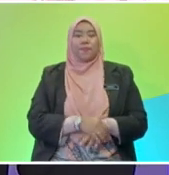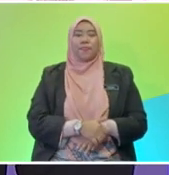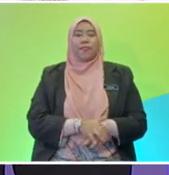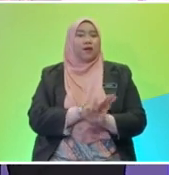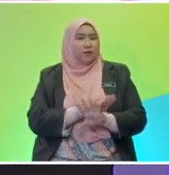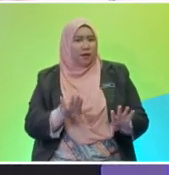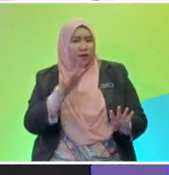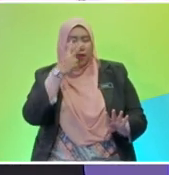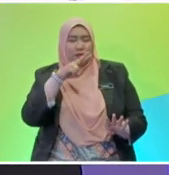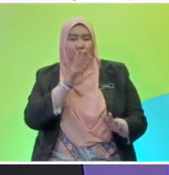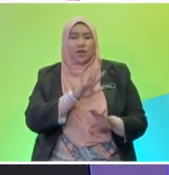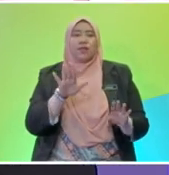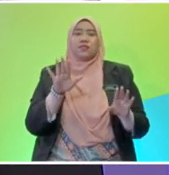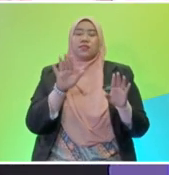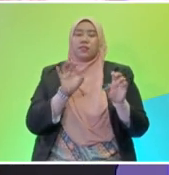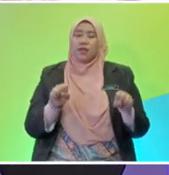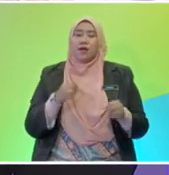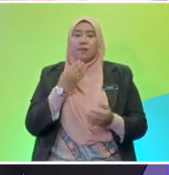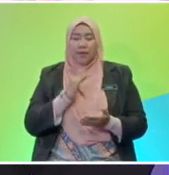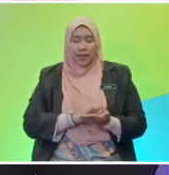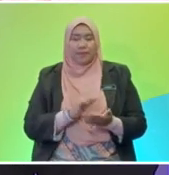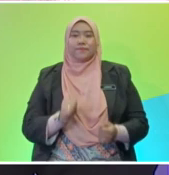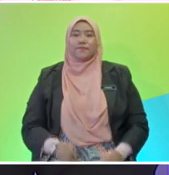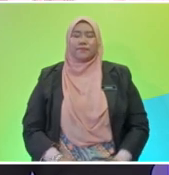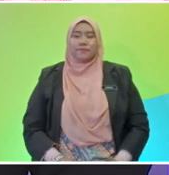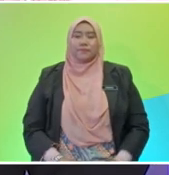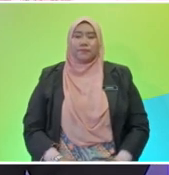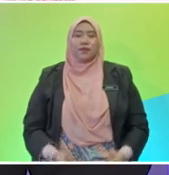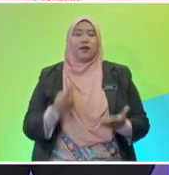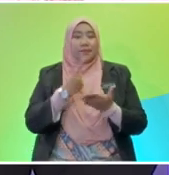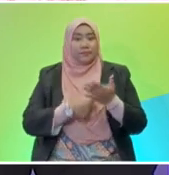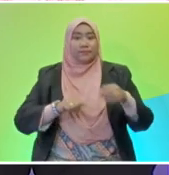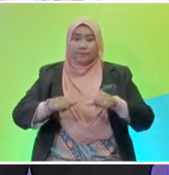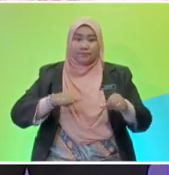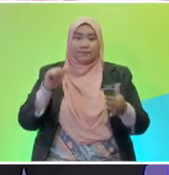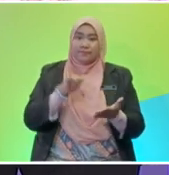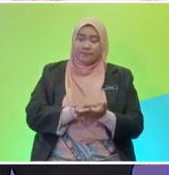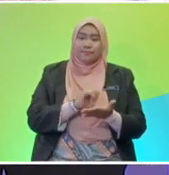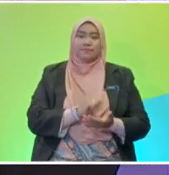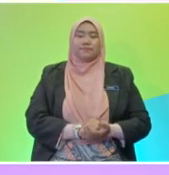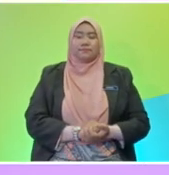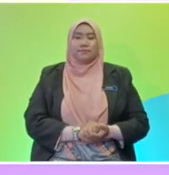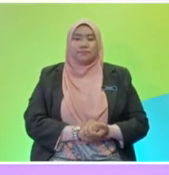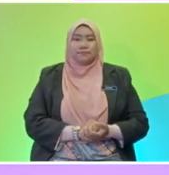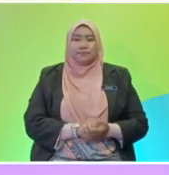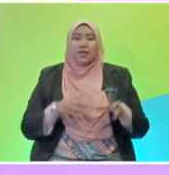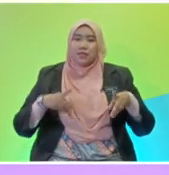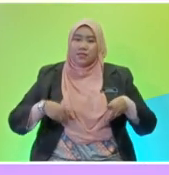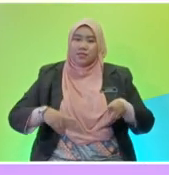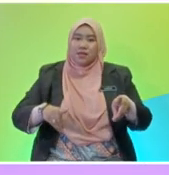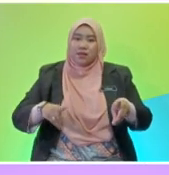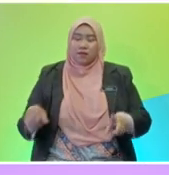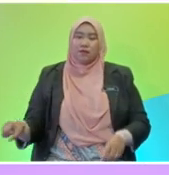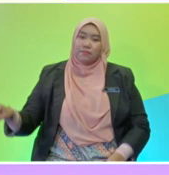Oke seterusnya Hah agak apa ya aktivitas sedang menyiram